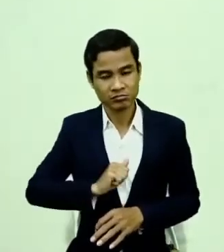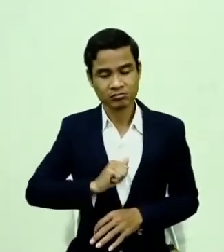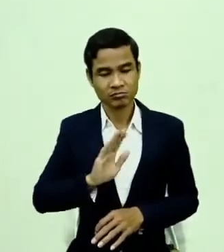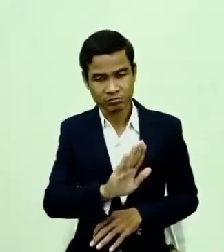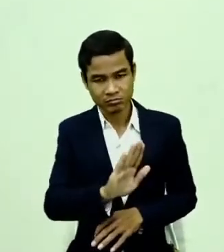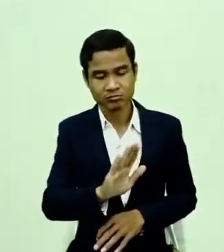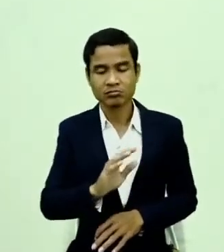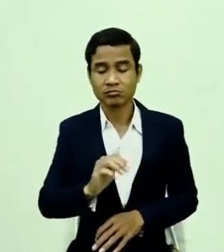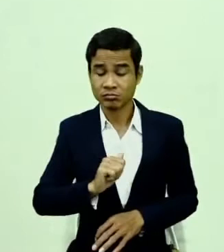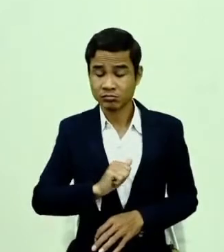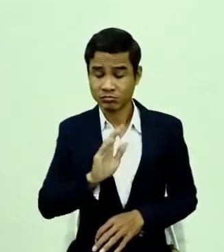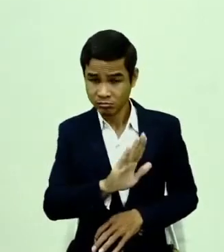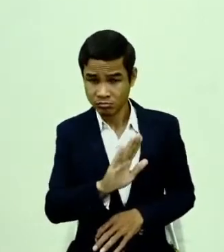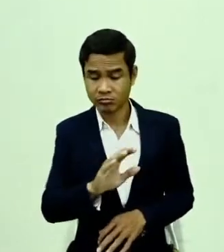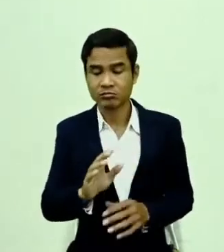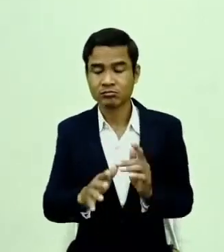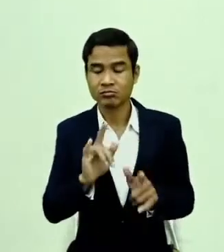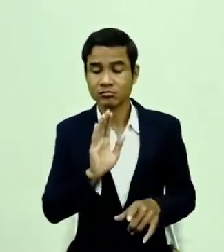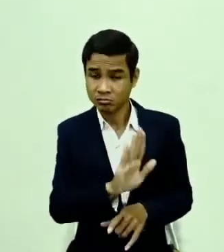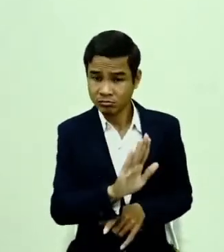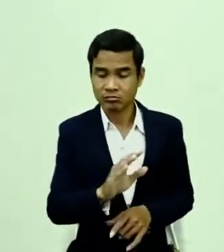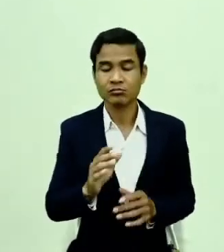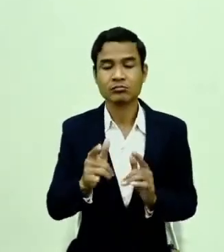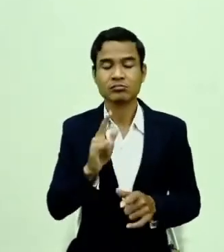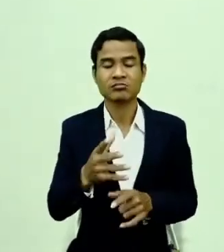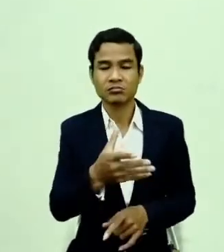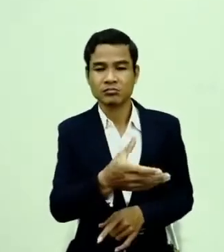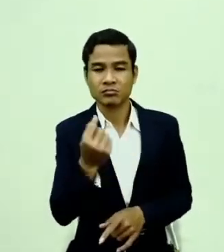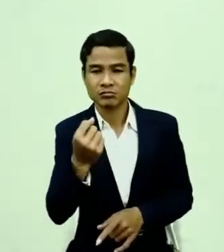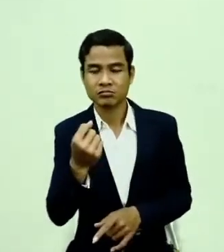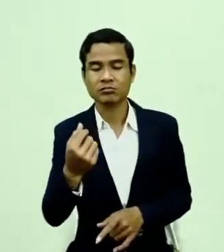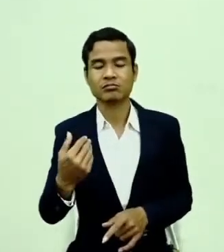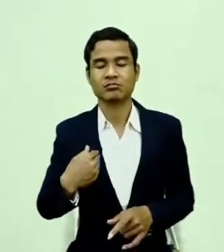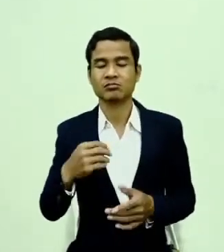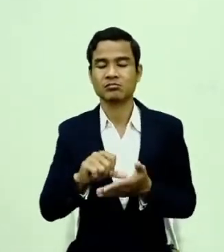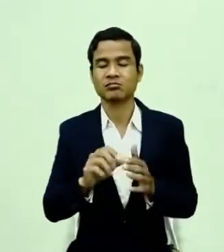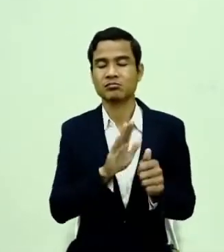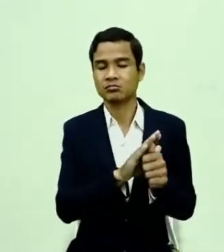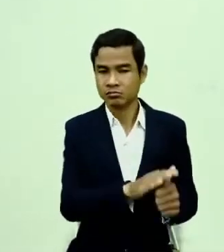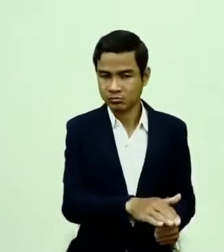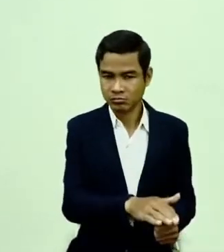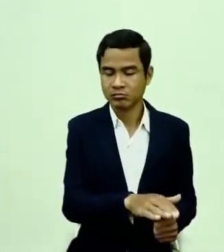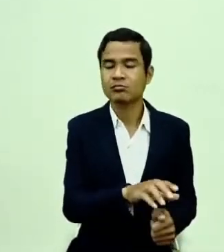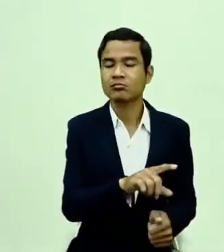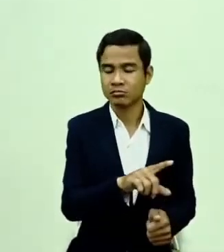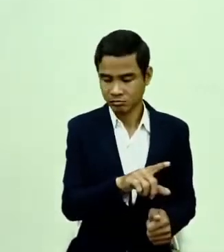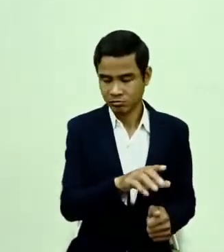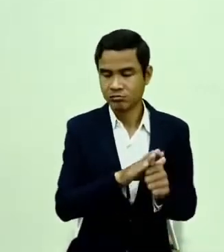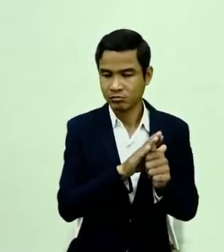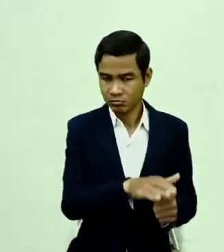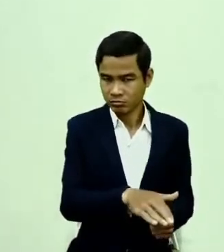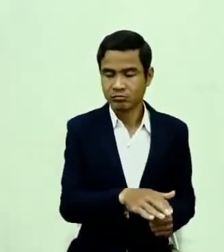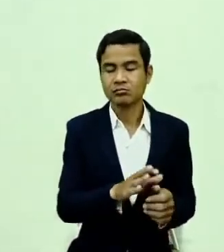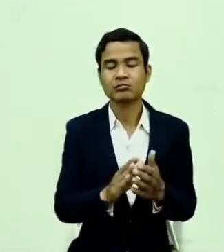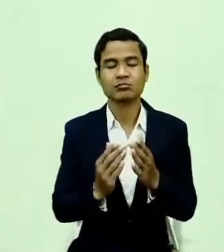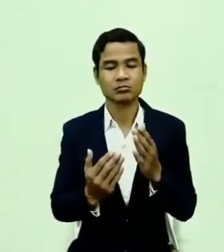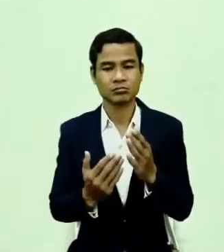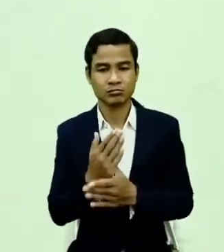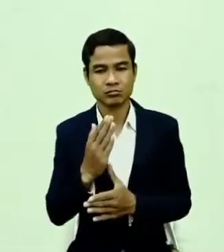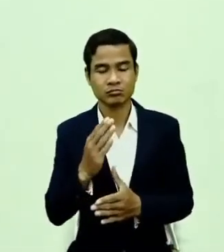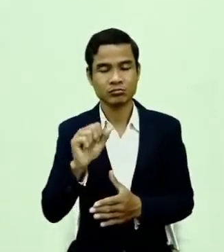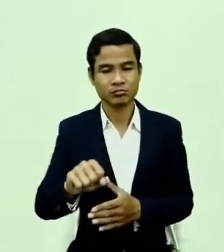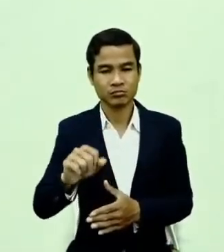phụ mạ dân bà dương tự do bị phụ mạ dân nụ cứ chia ca rùm lô bóm biển ná chất sứt cứ